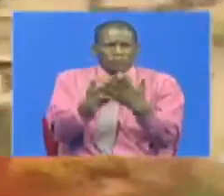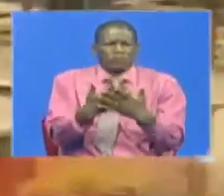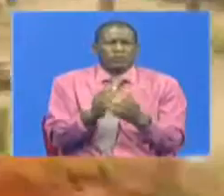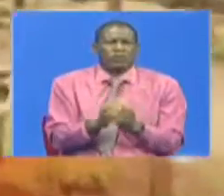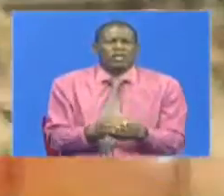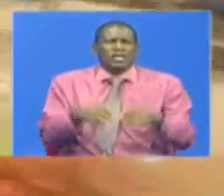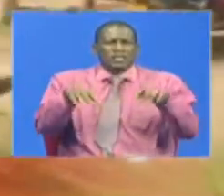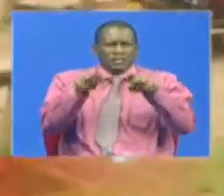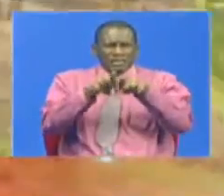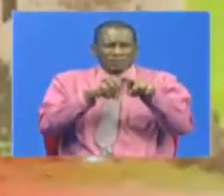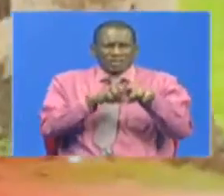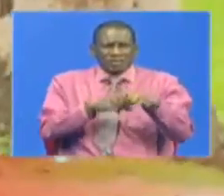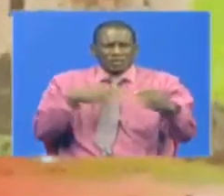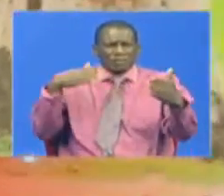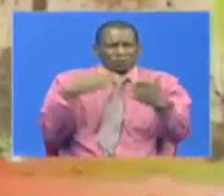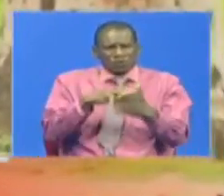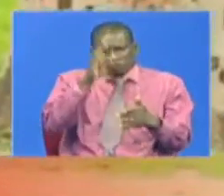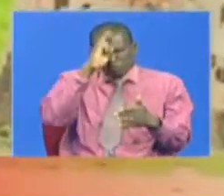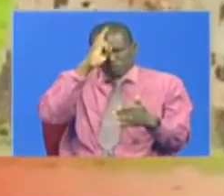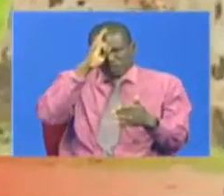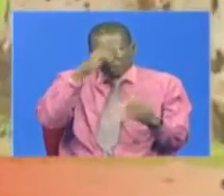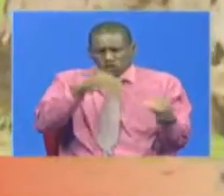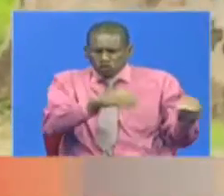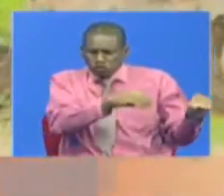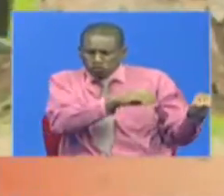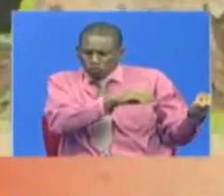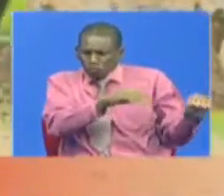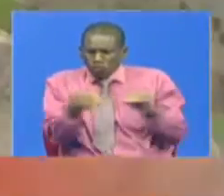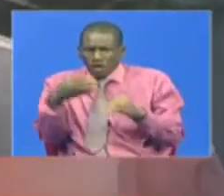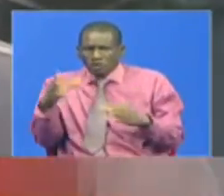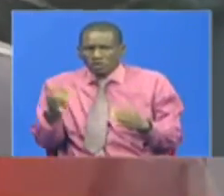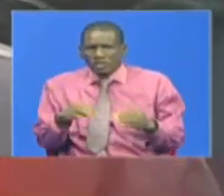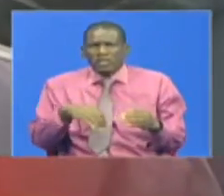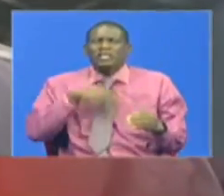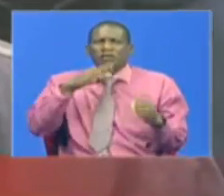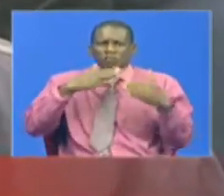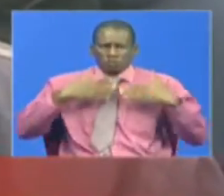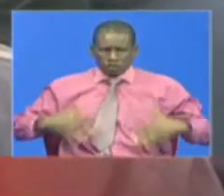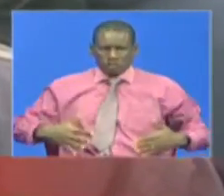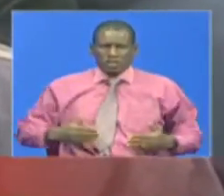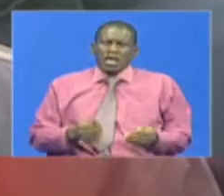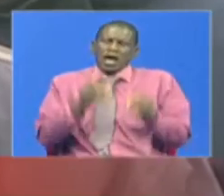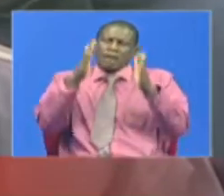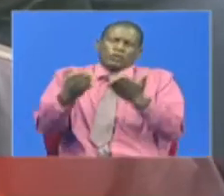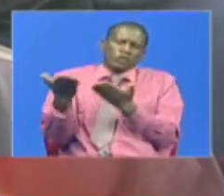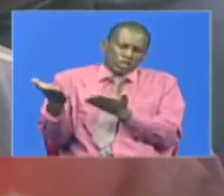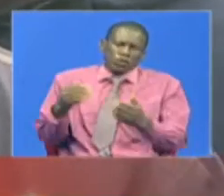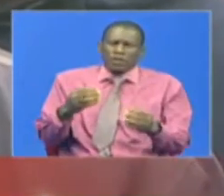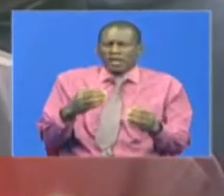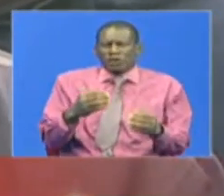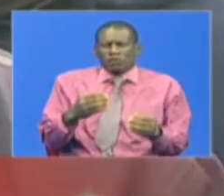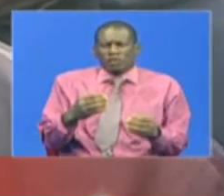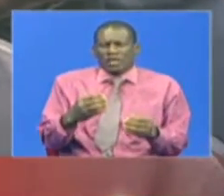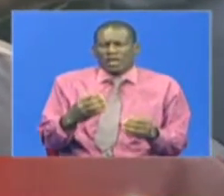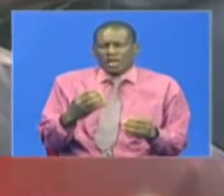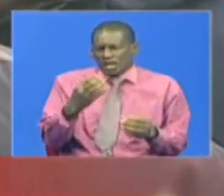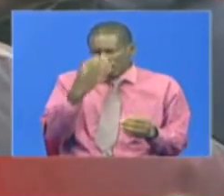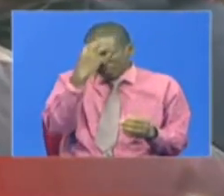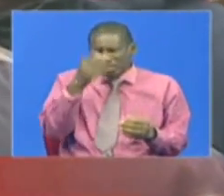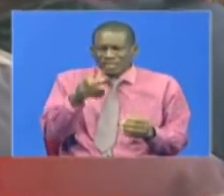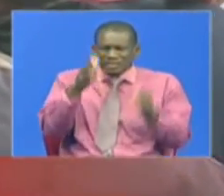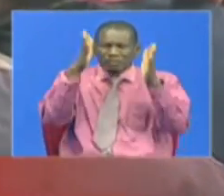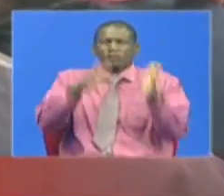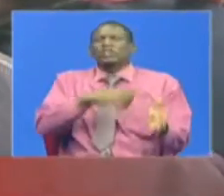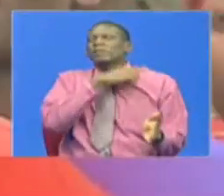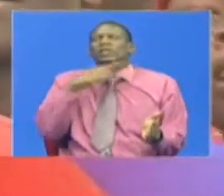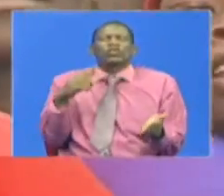Aidha waliwazuia polisi kuondoa mwili kwenye eneo la tukio. Mtu angali hapa, tuko na uchungu sana kwa sababu mtu ameuawa